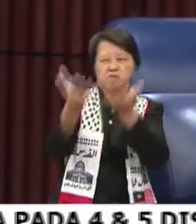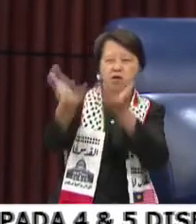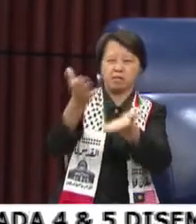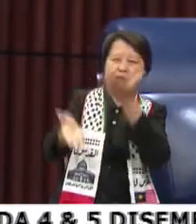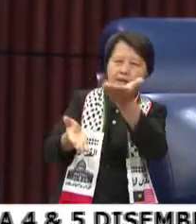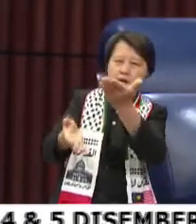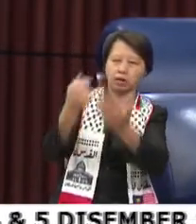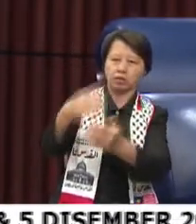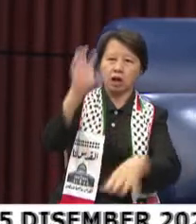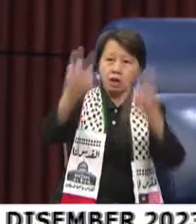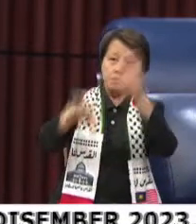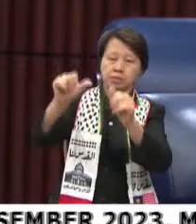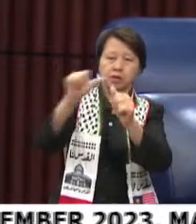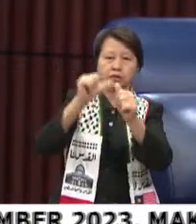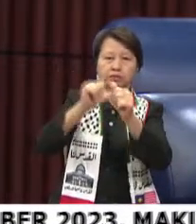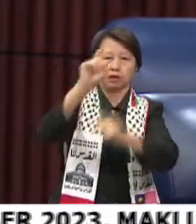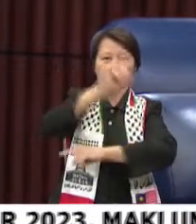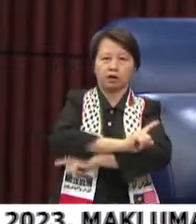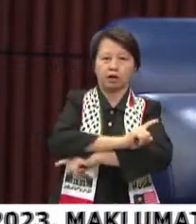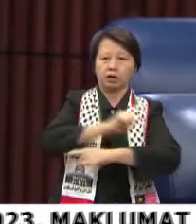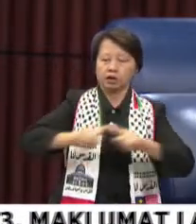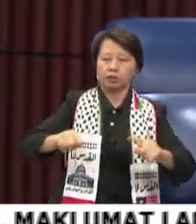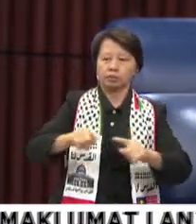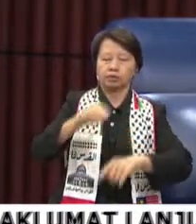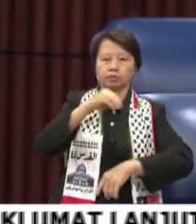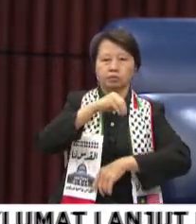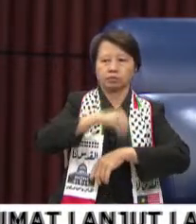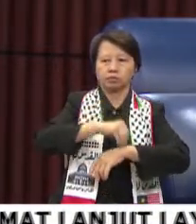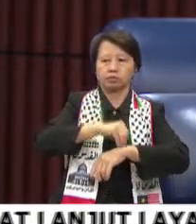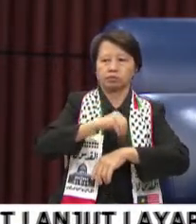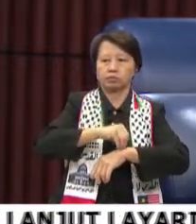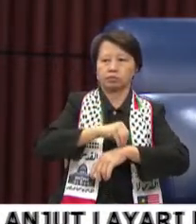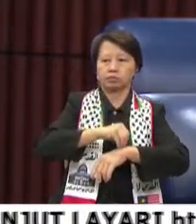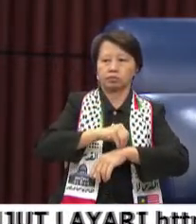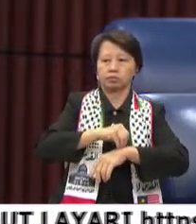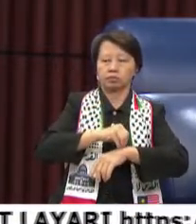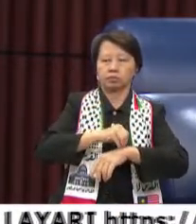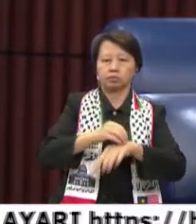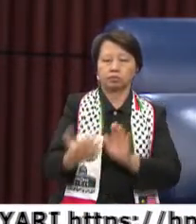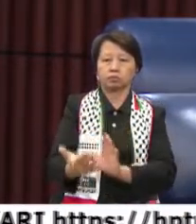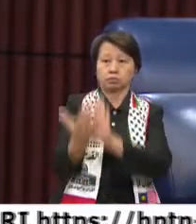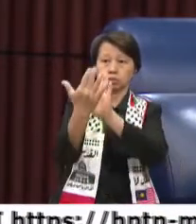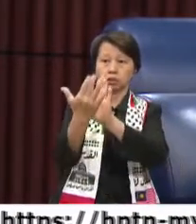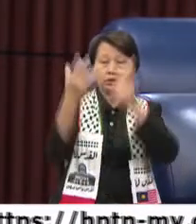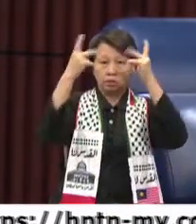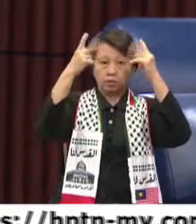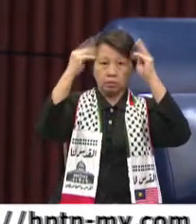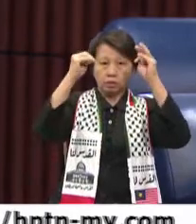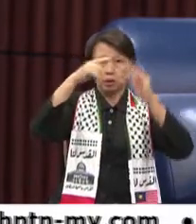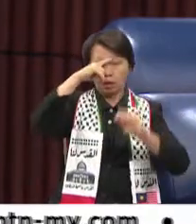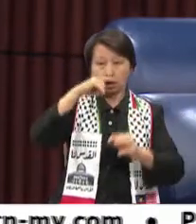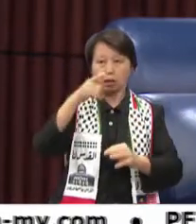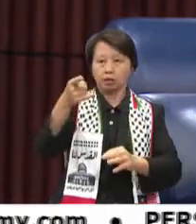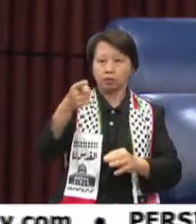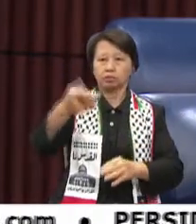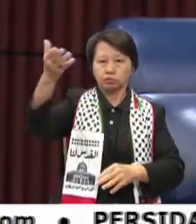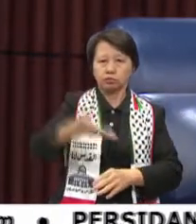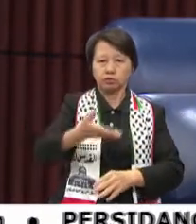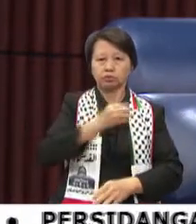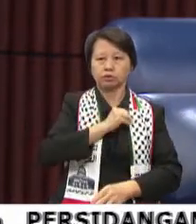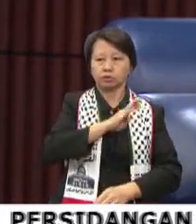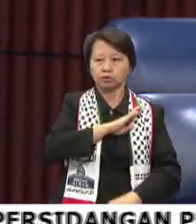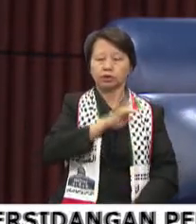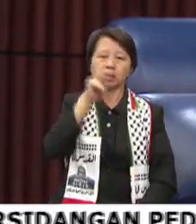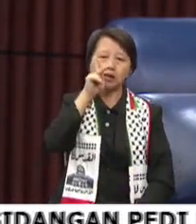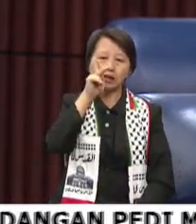dimaki dan dihamun setiap hari namun ketika berhadapan dengan Perdana menteri Thailand beliau menjemput menteri besar